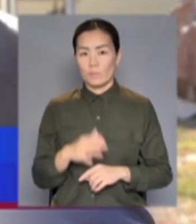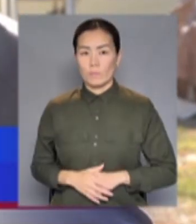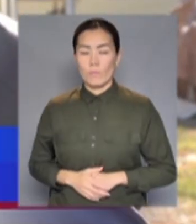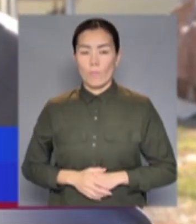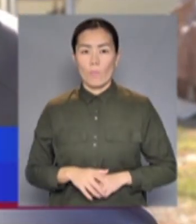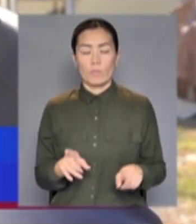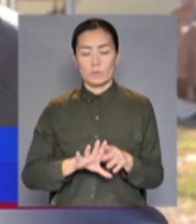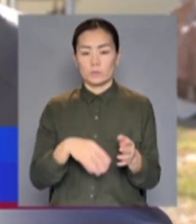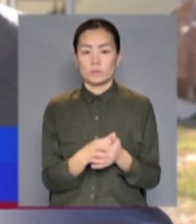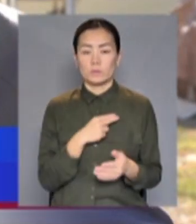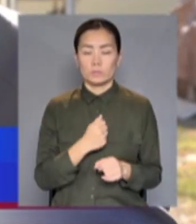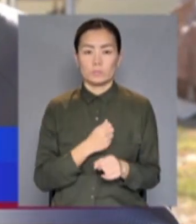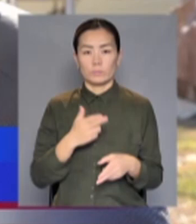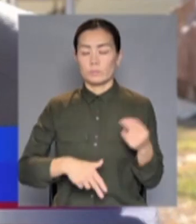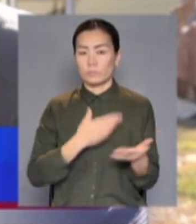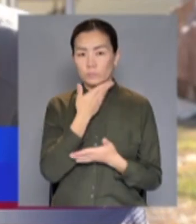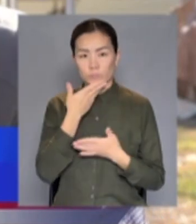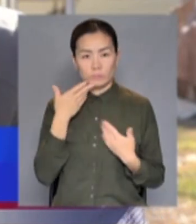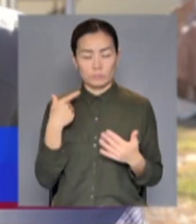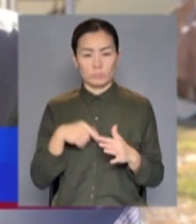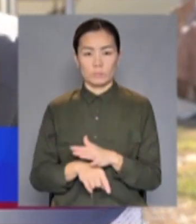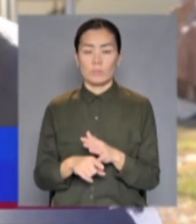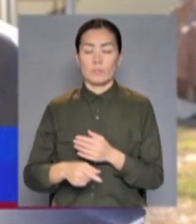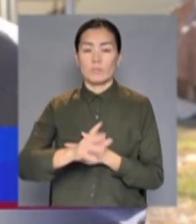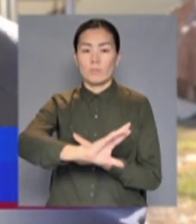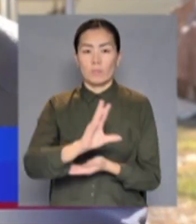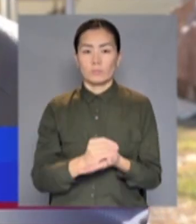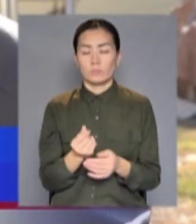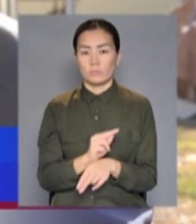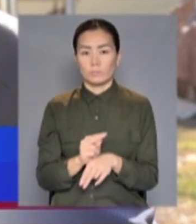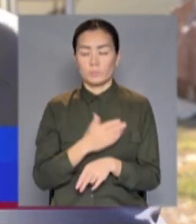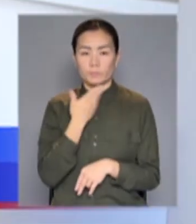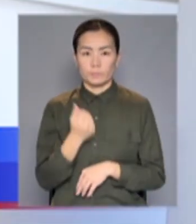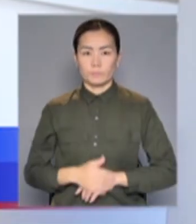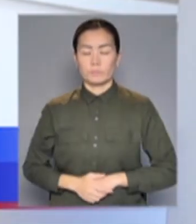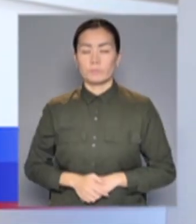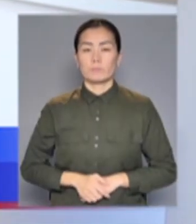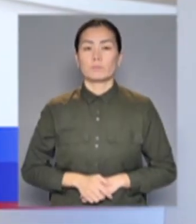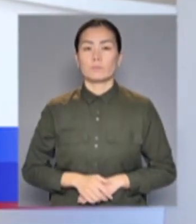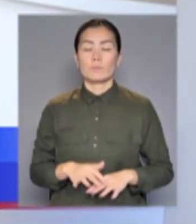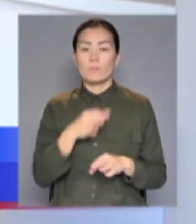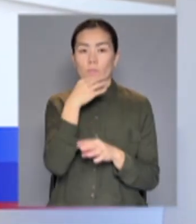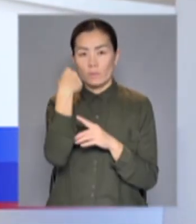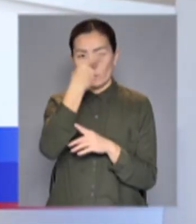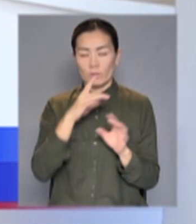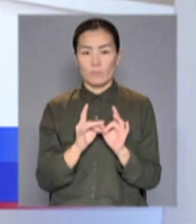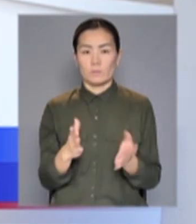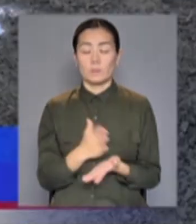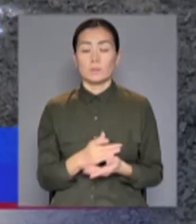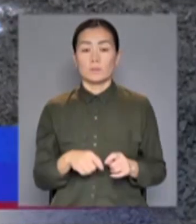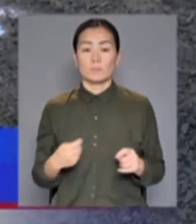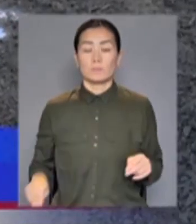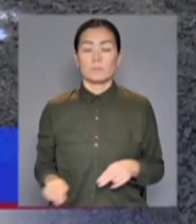врем до сих пор работы не завершились внутренняя отделка ВС ещё не закончена по словам ответственных лиц